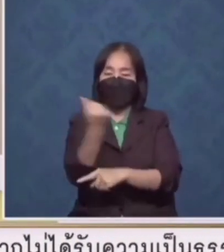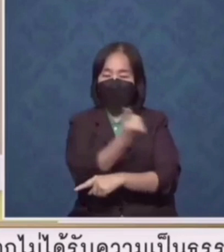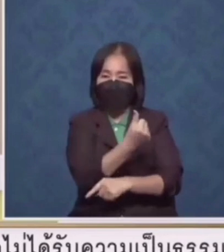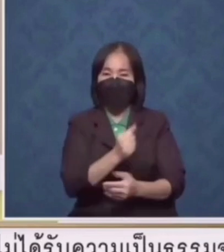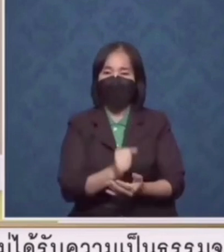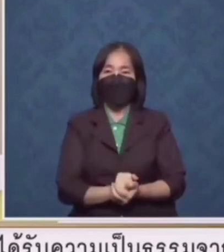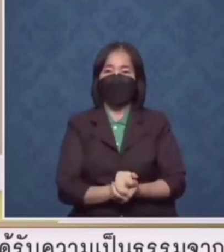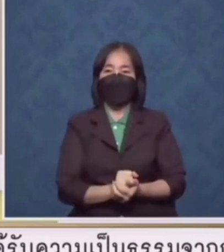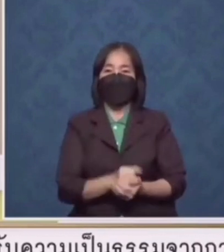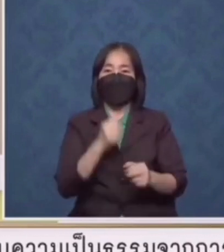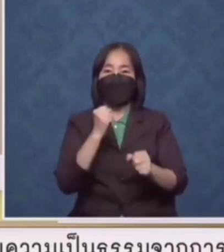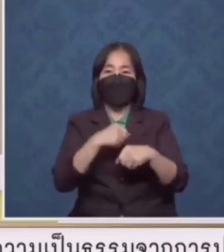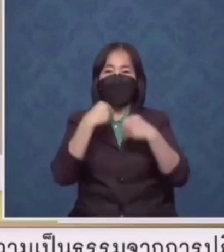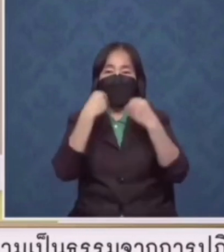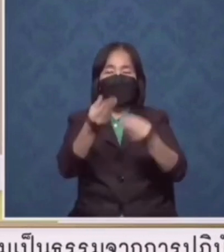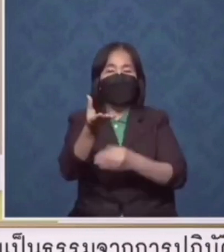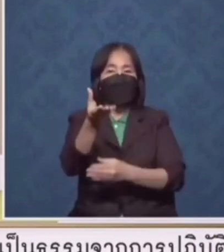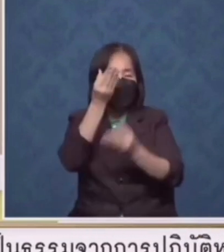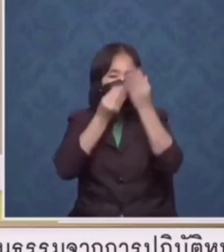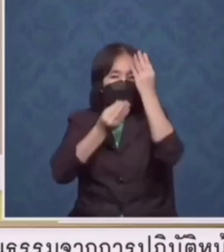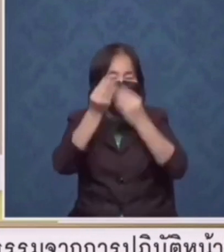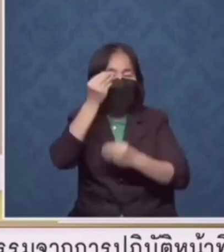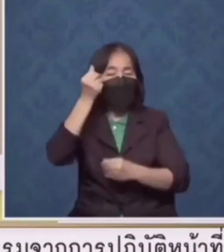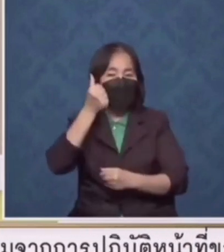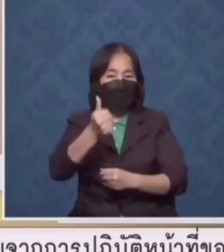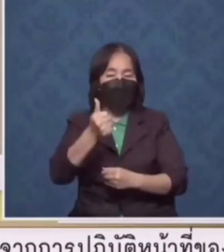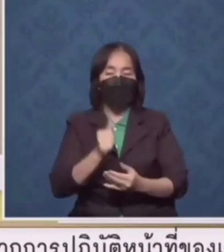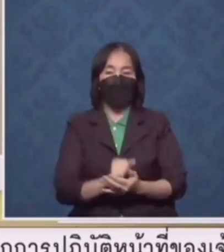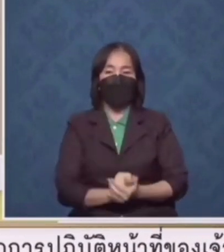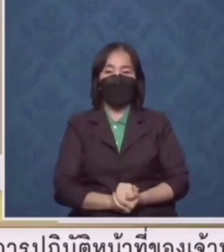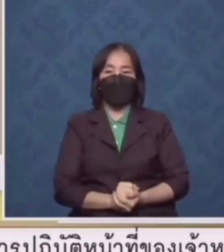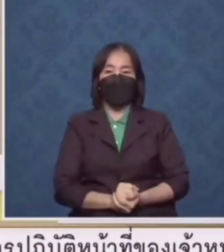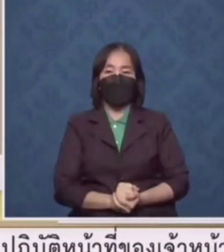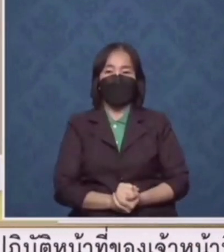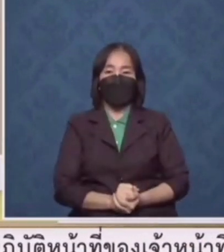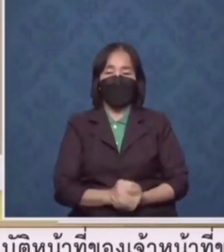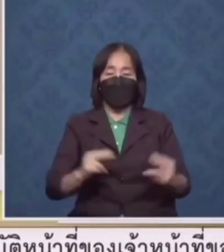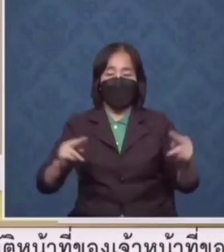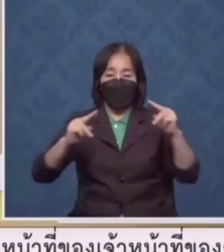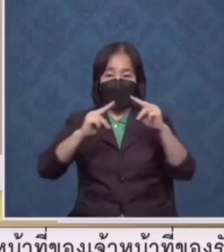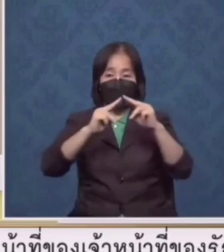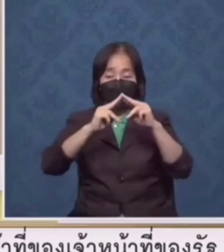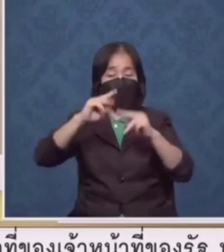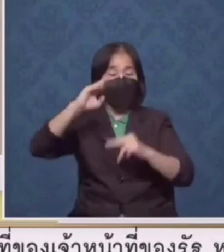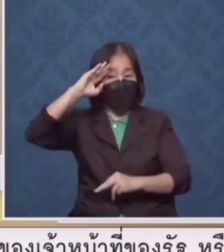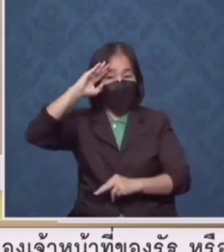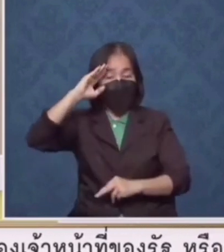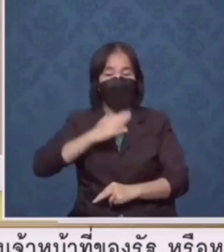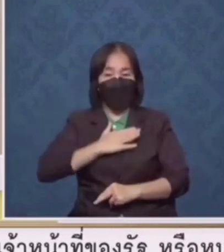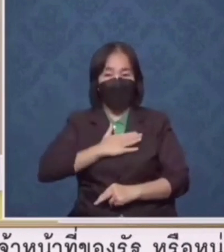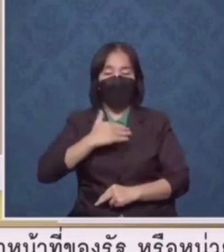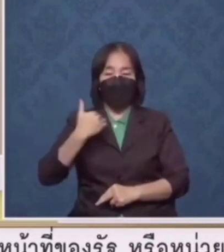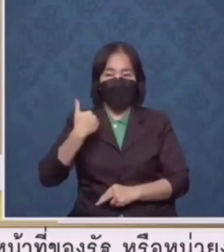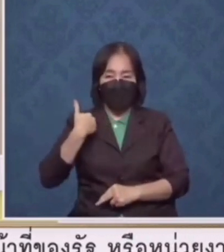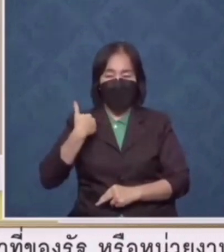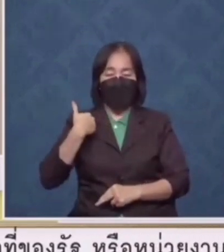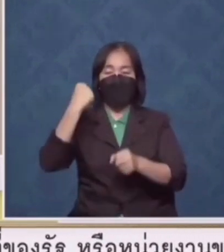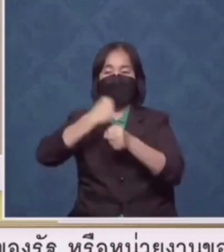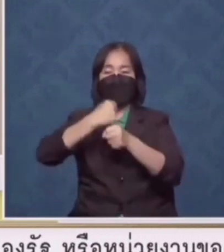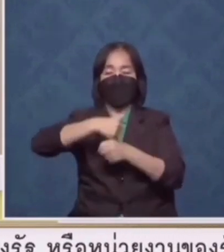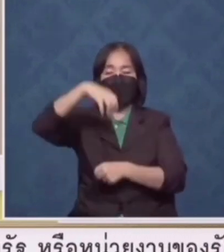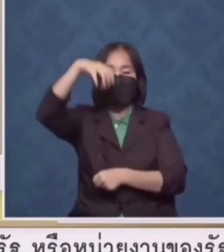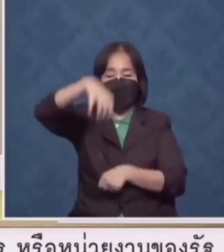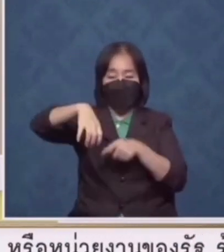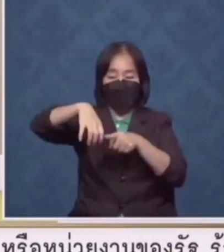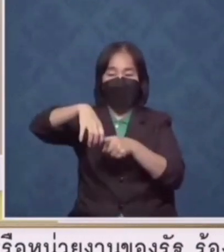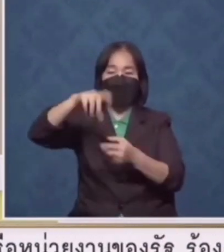สรางกรบรู้ทั่วไปได้ขออยาวินว่าในส่วนของกสกราหมนั้น ปจจบัก็ได้มีการจัดตั้งศูนย์ต่